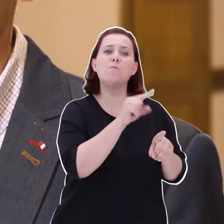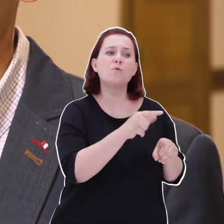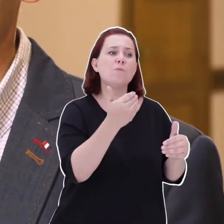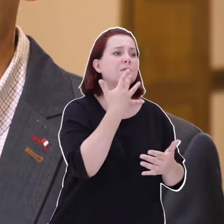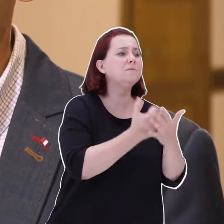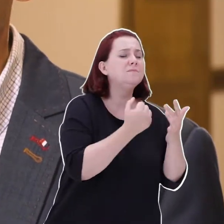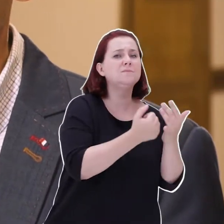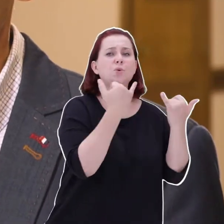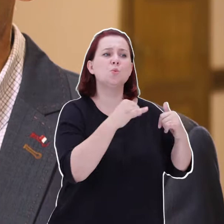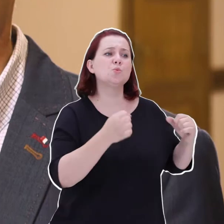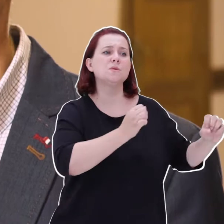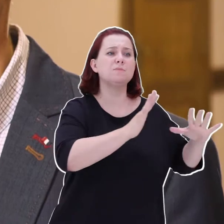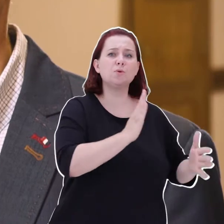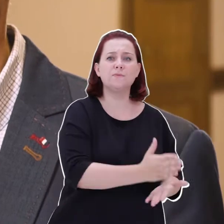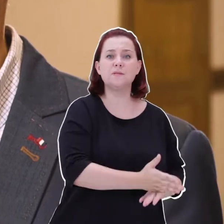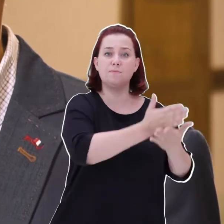instrumenty i formy wsparcia,